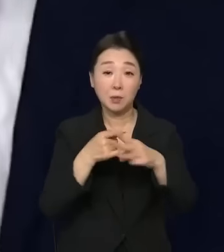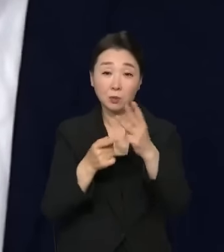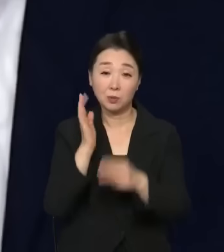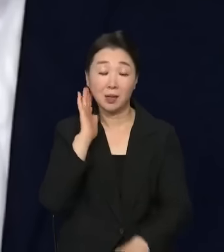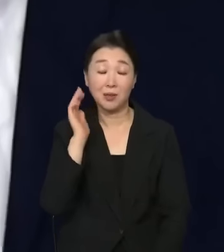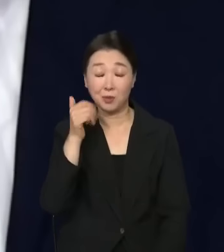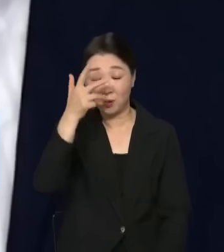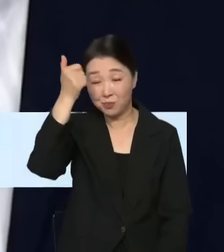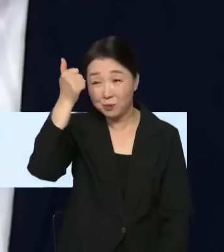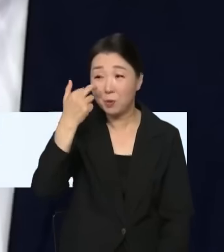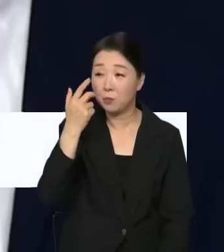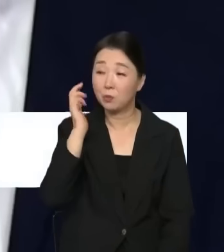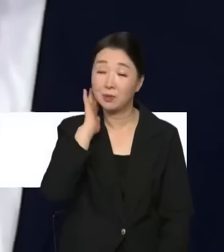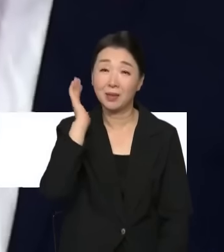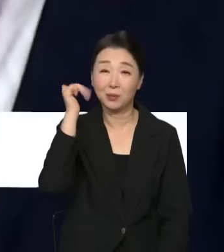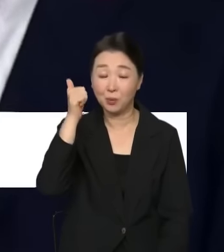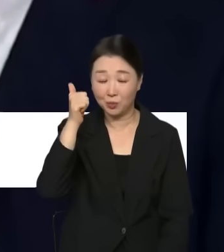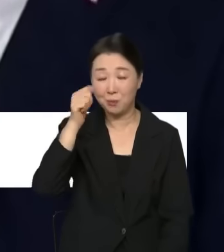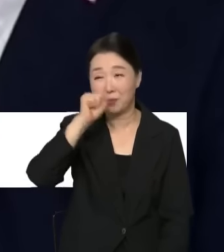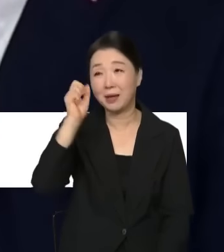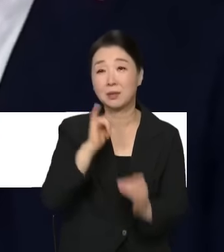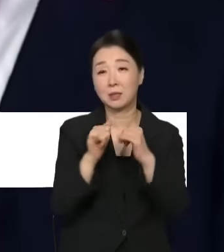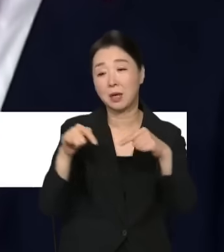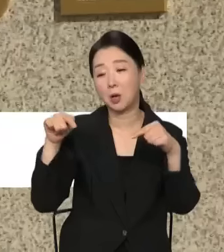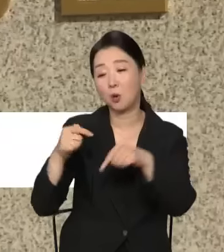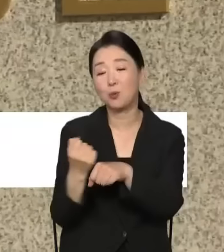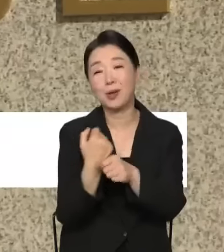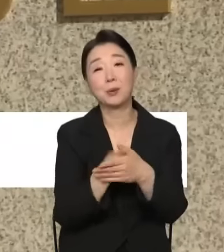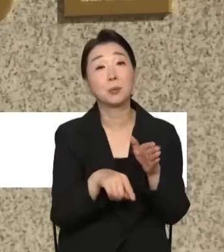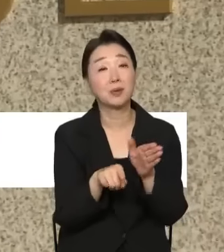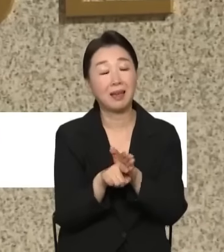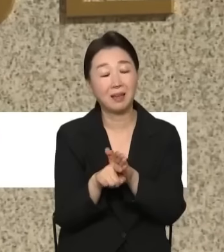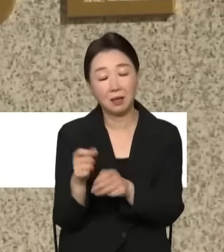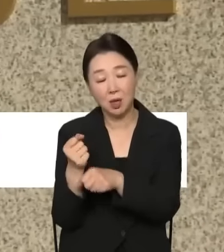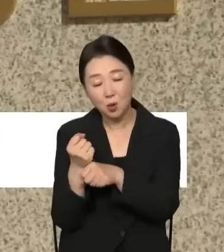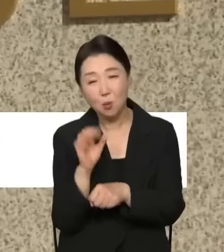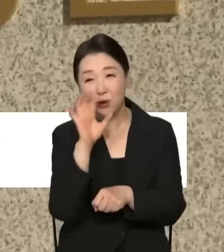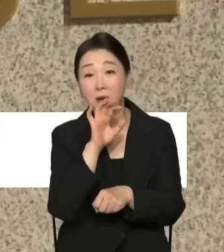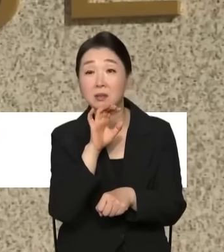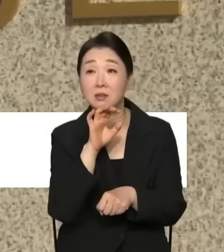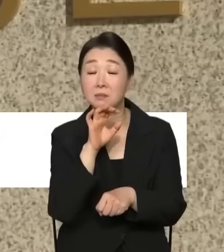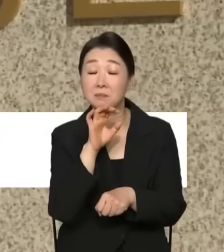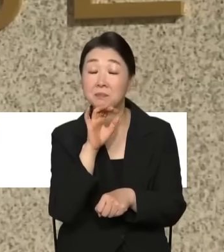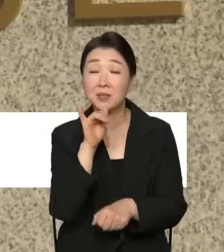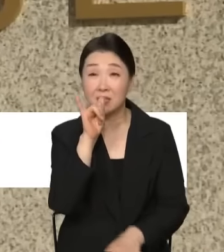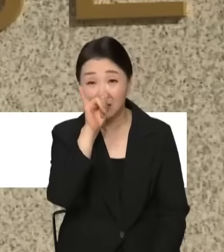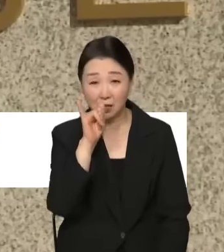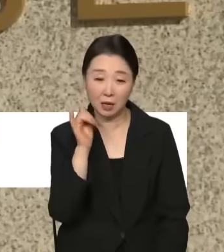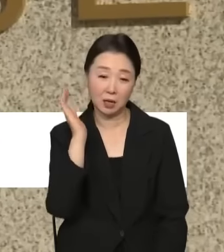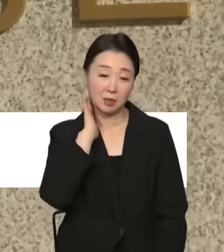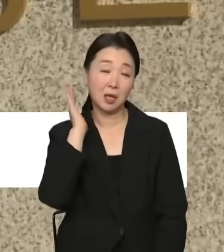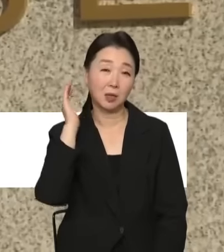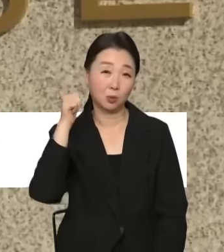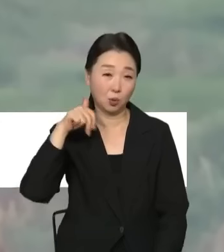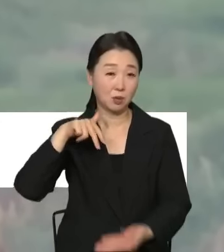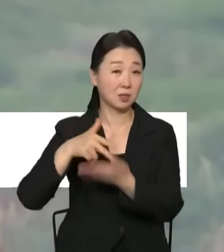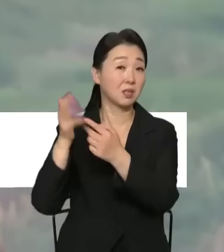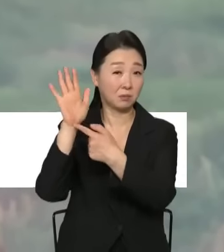대통령이 트럼프 미 대통령 당선인과의 골프 외교를 위해 골프 연습에 나섰다는 보도가 대통령실 관계자 발로